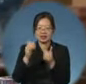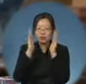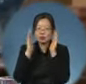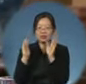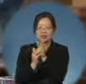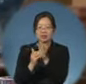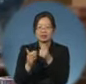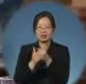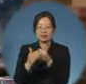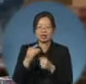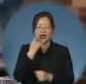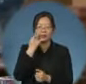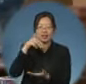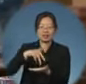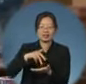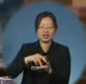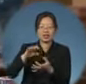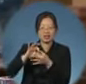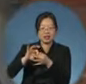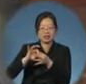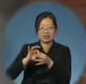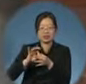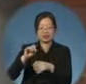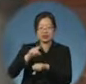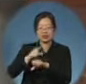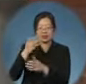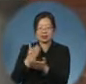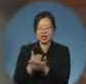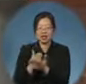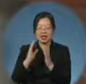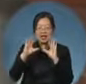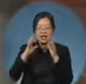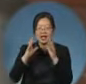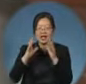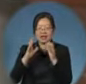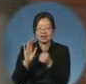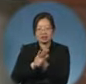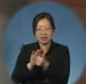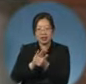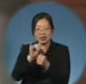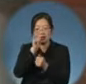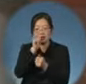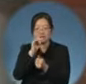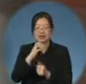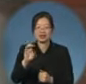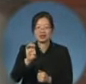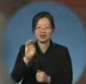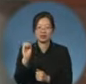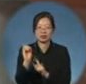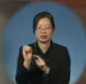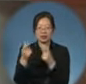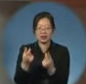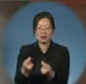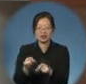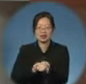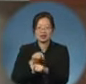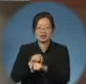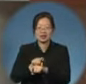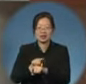그러니까 엄마로서 관계를 맺는 성향 보다는 아이를 매니저 하고 c25 같은 특징을 갖고 이